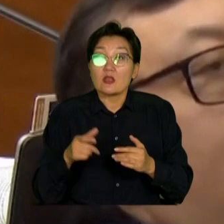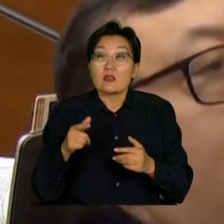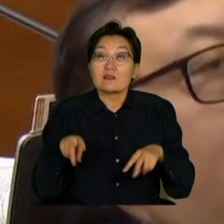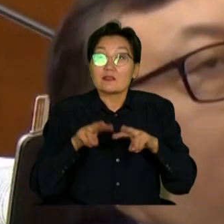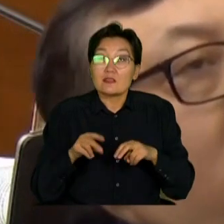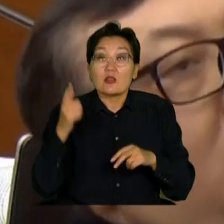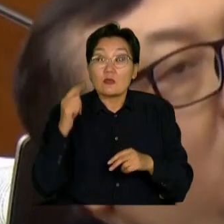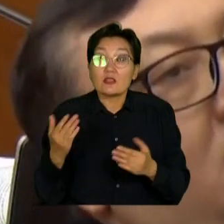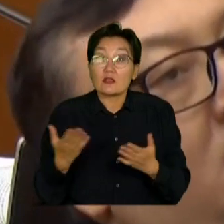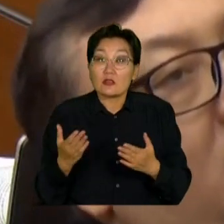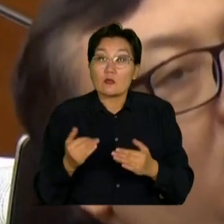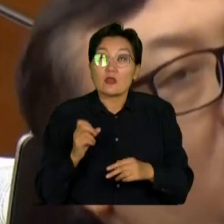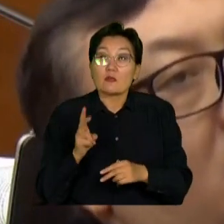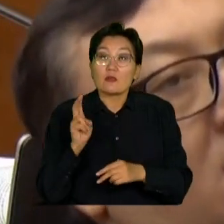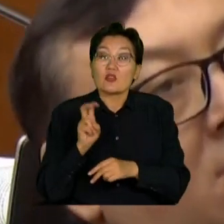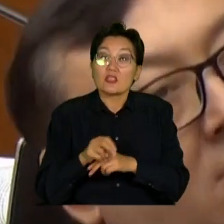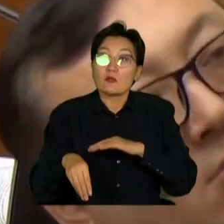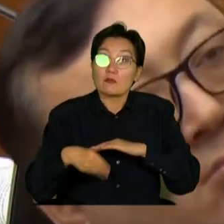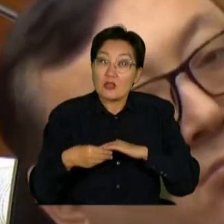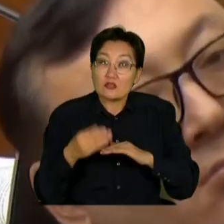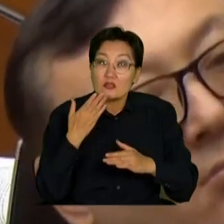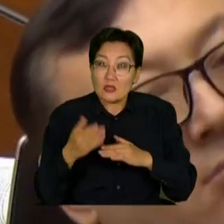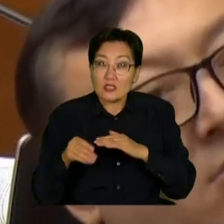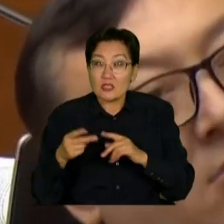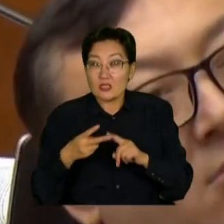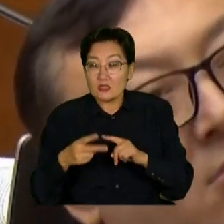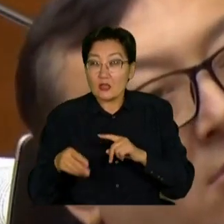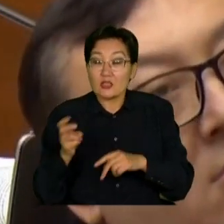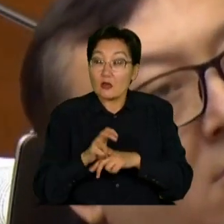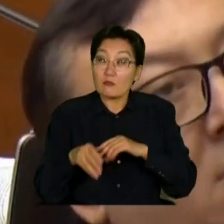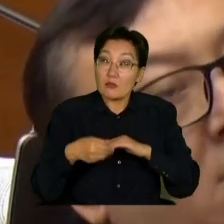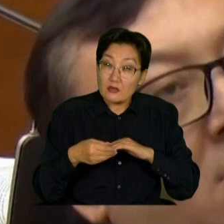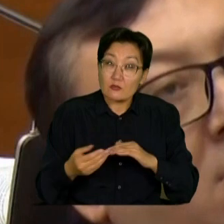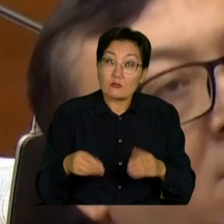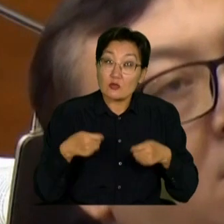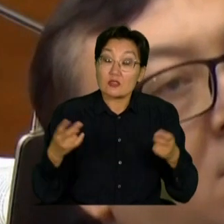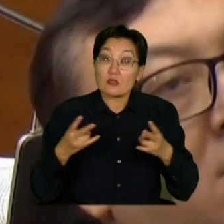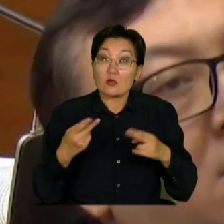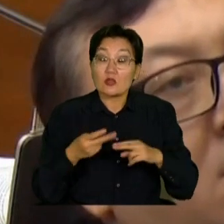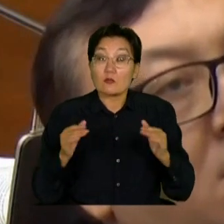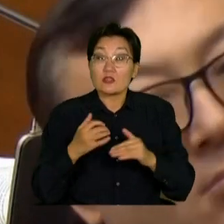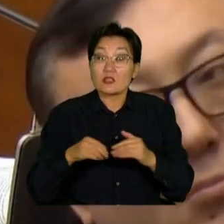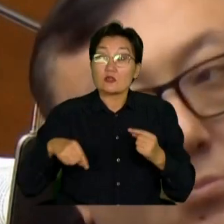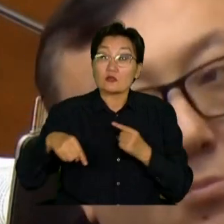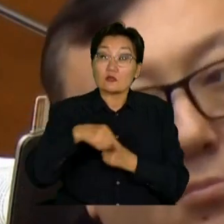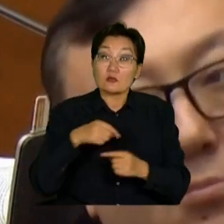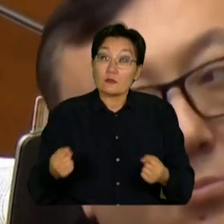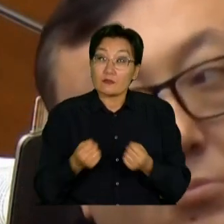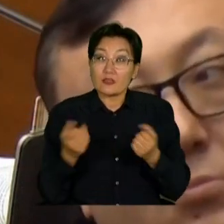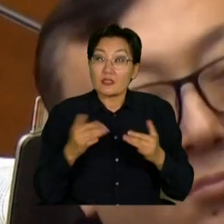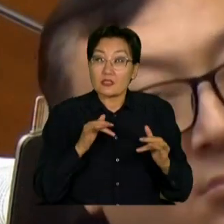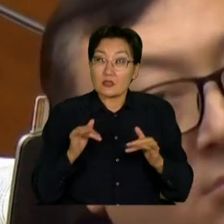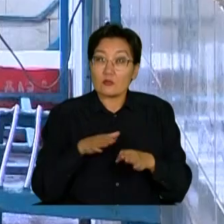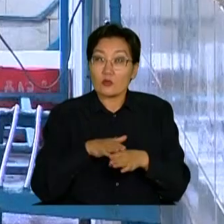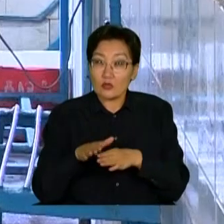қалай болатын. Анау кел бір пара сұрайды, мынау кел бір пара сұрайды. Осы жағынан шағын және орта бизнесті қолдауда қандай